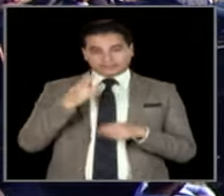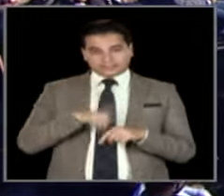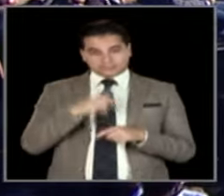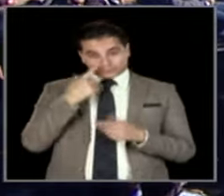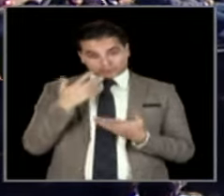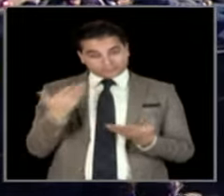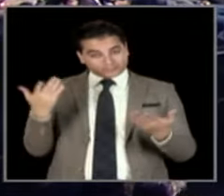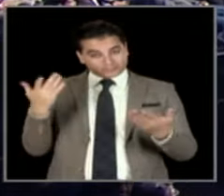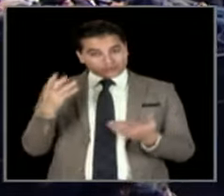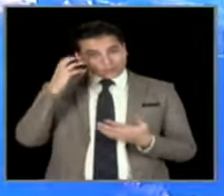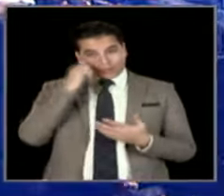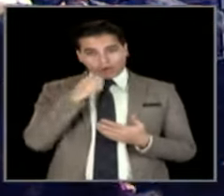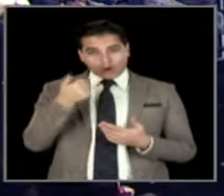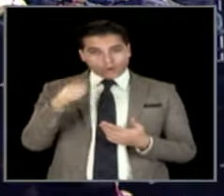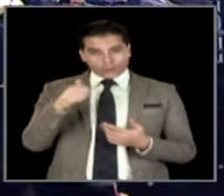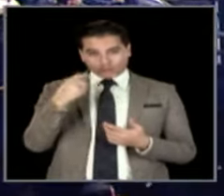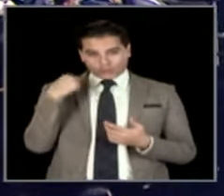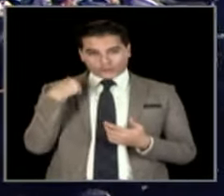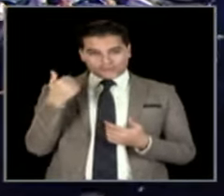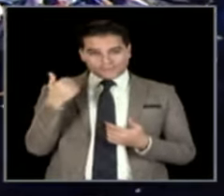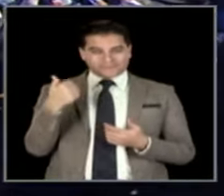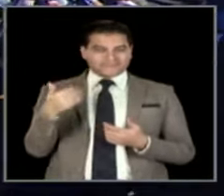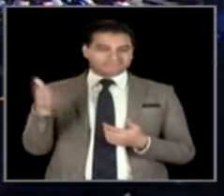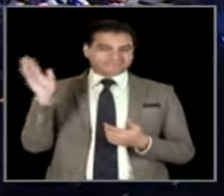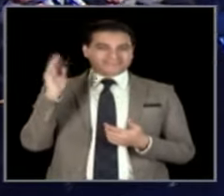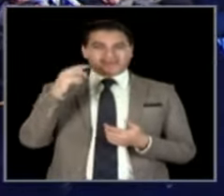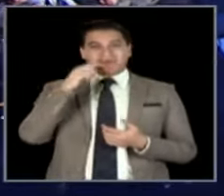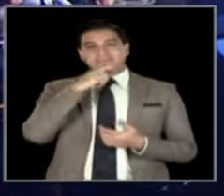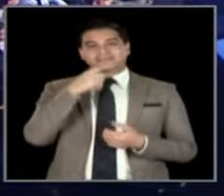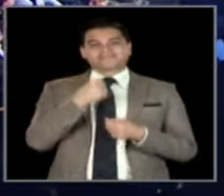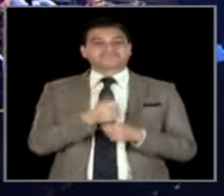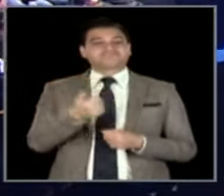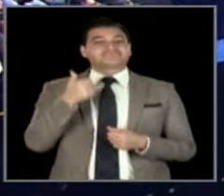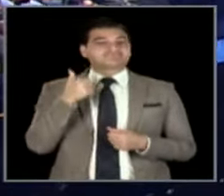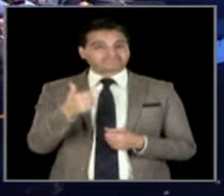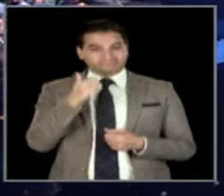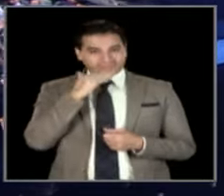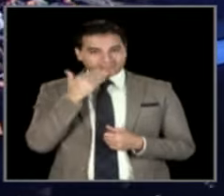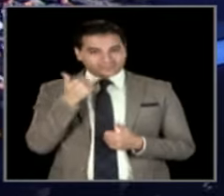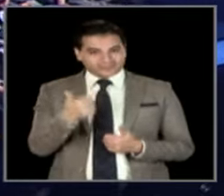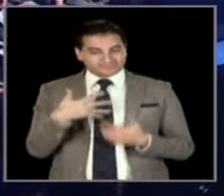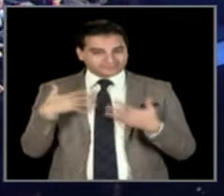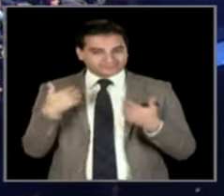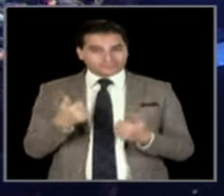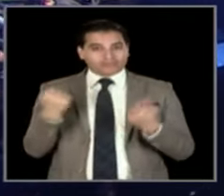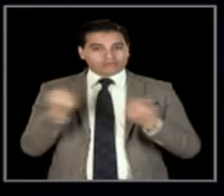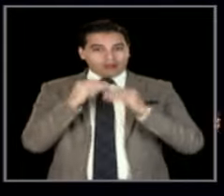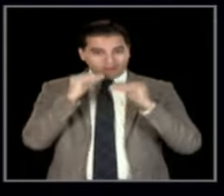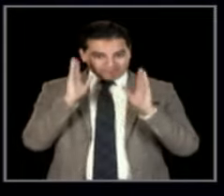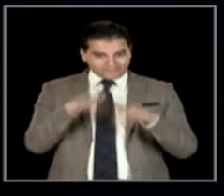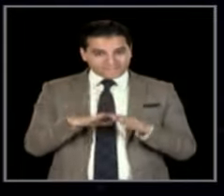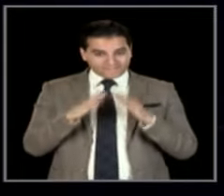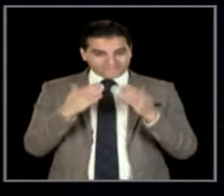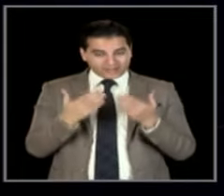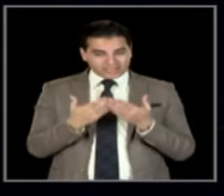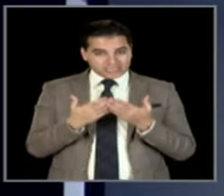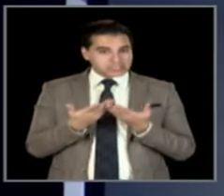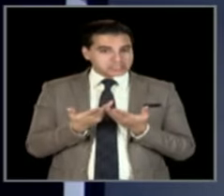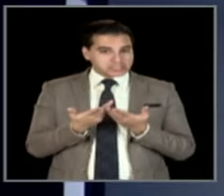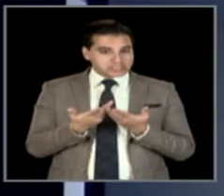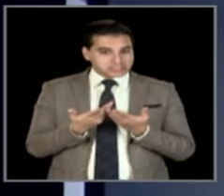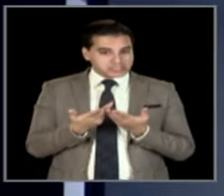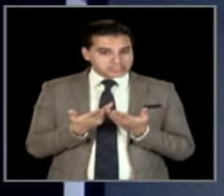وبقول لي رأيك في الأغنية إيه. ازيك يا عزة؟ يا حبيبي. حد دربك في تحت الضغط؟ آه. بجد؟